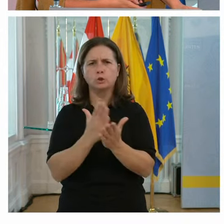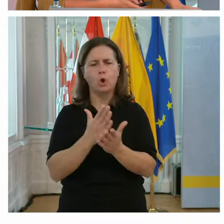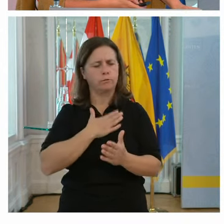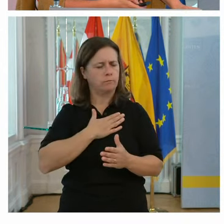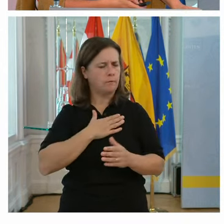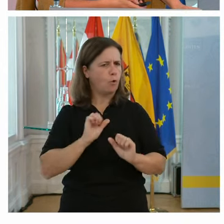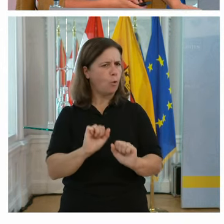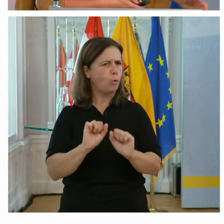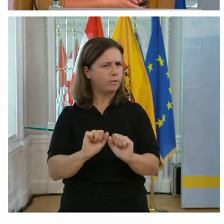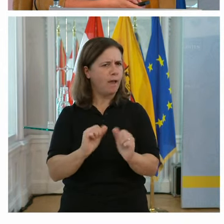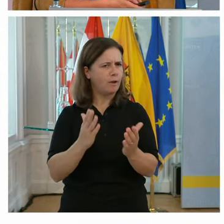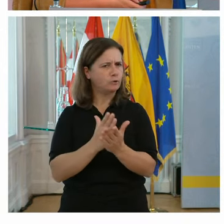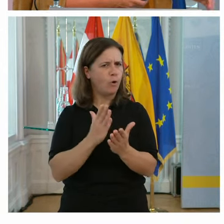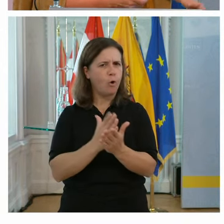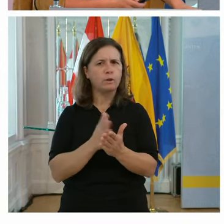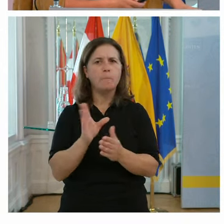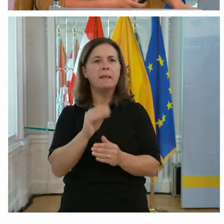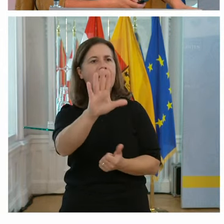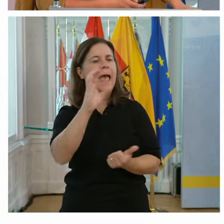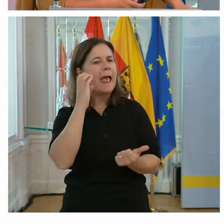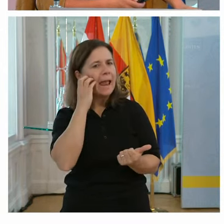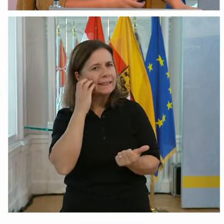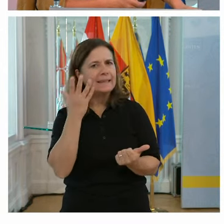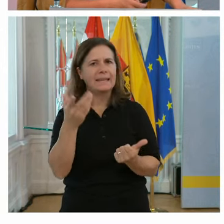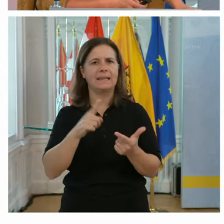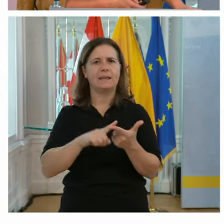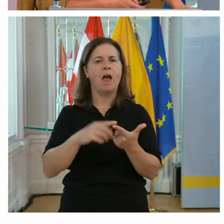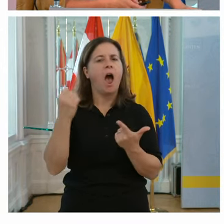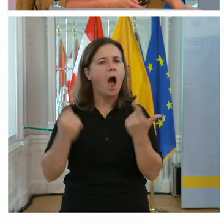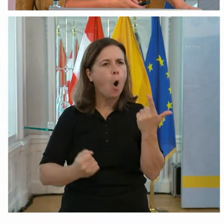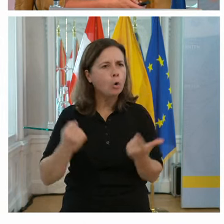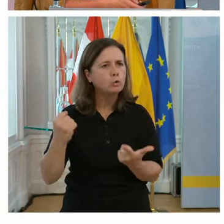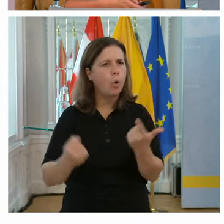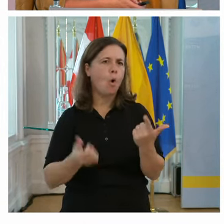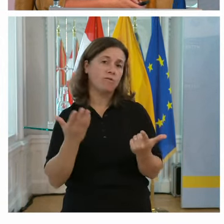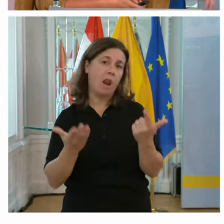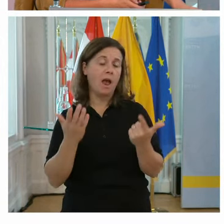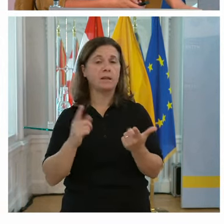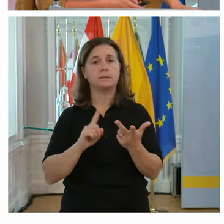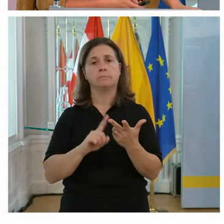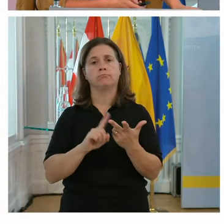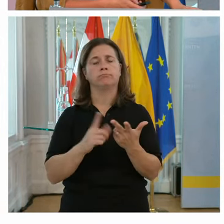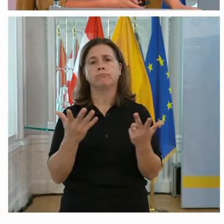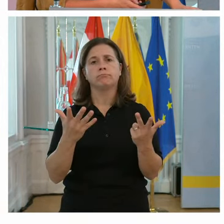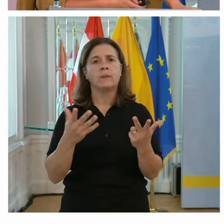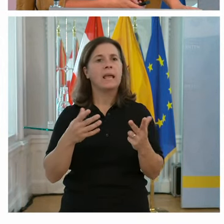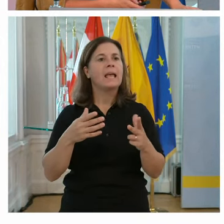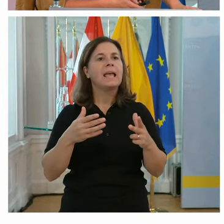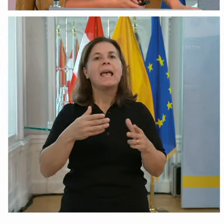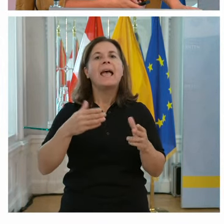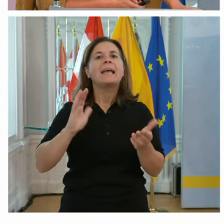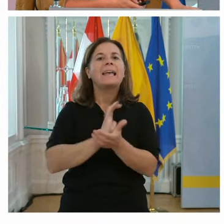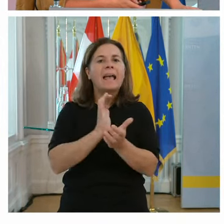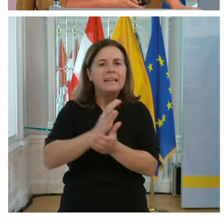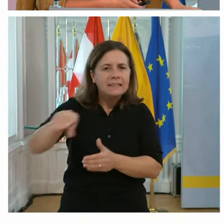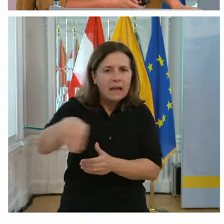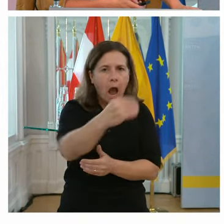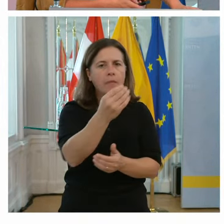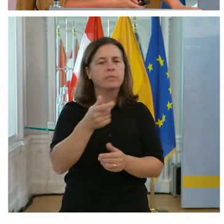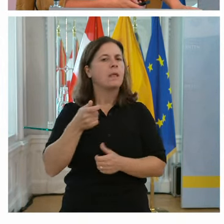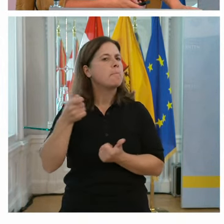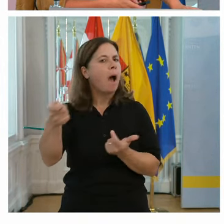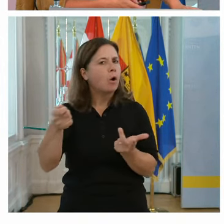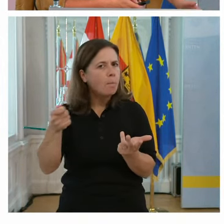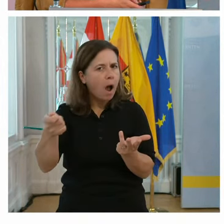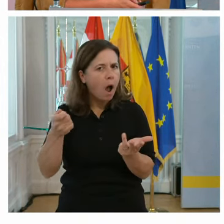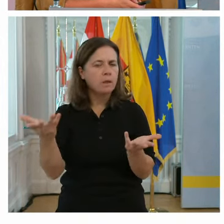uns Kundinnen und Kunden mit Ihren Handys, mit den Autos möglicherweise, mit Ihren Kreditkarten, Bankomatkarten